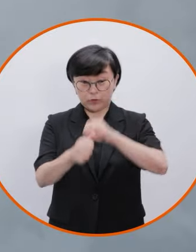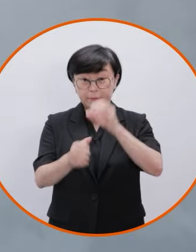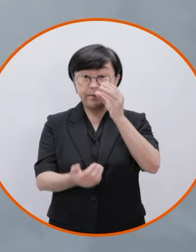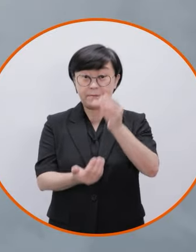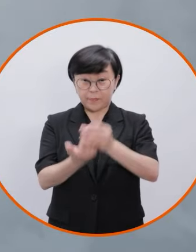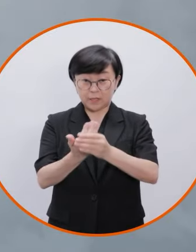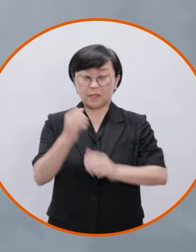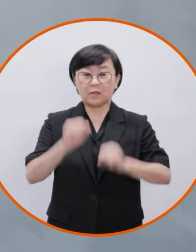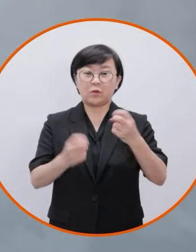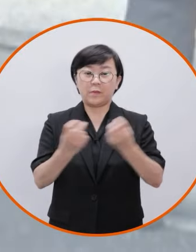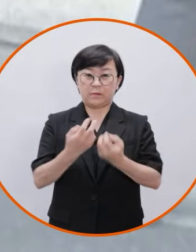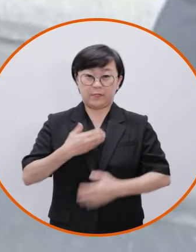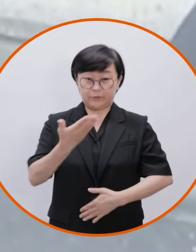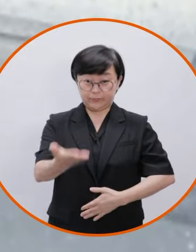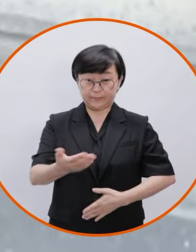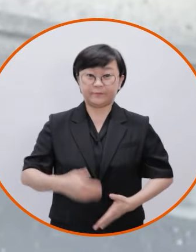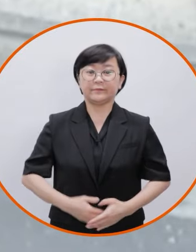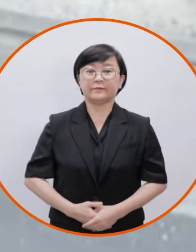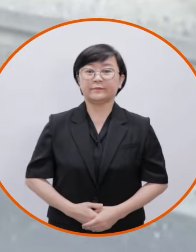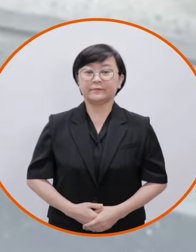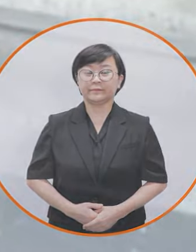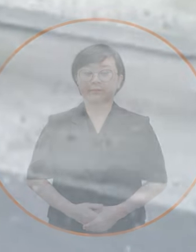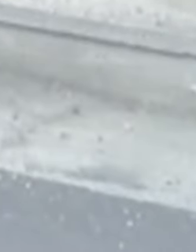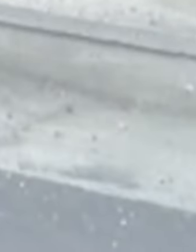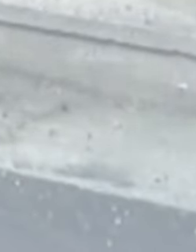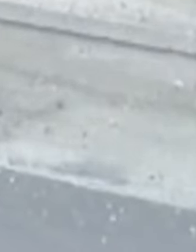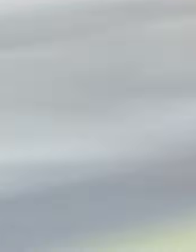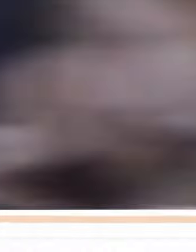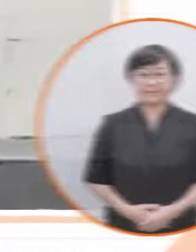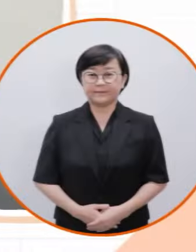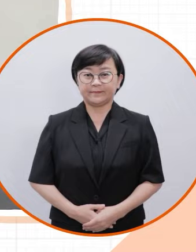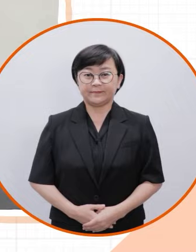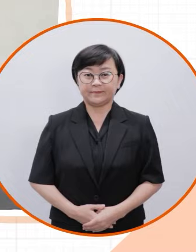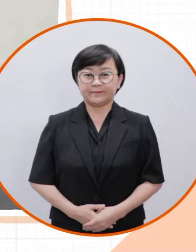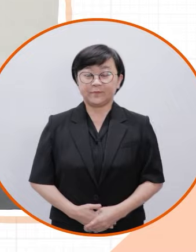개물림 사고 시 행동 요령을 알려드립니다.